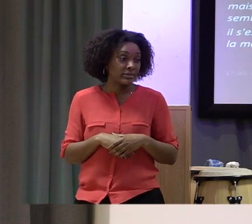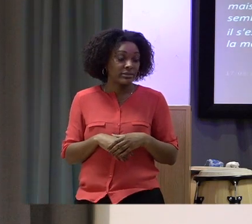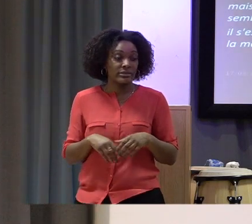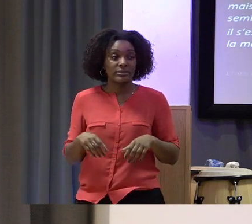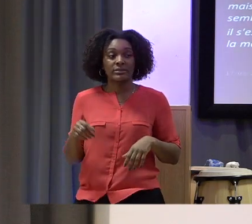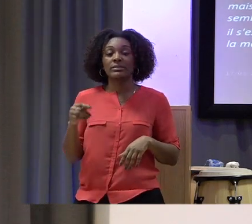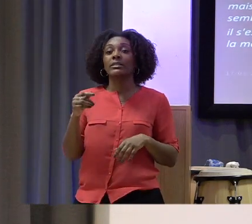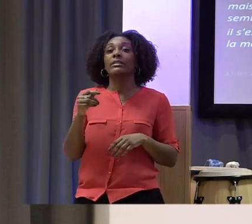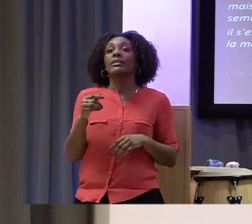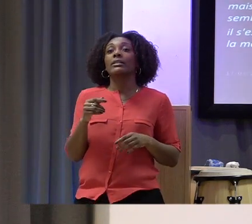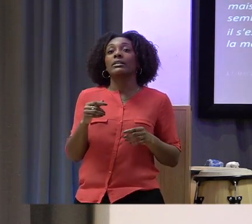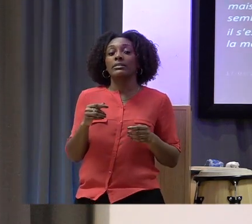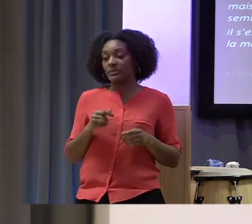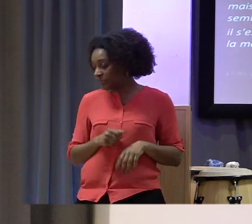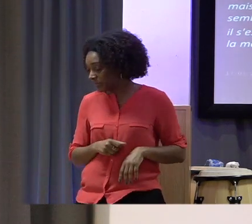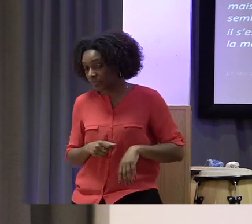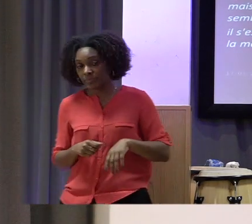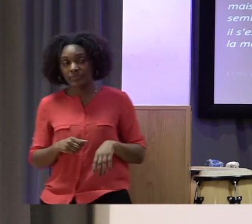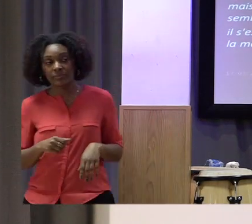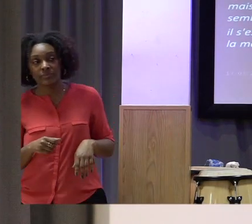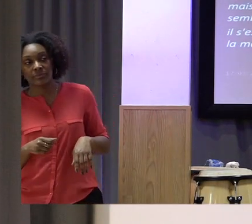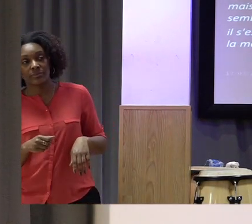de la foi et d'en sortir vainqueur.